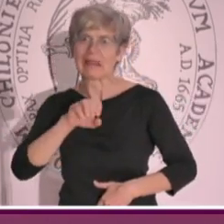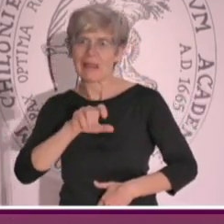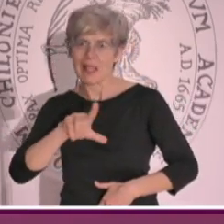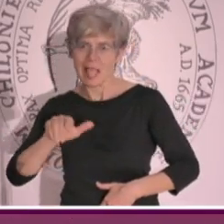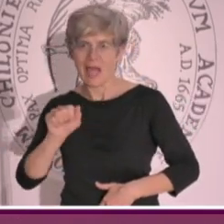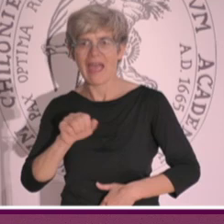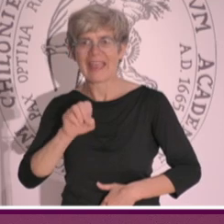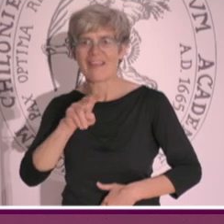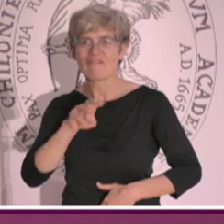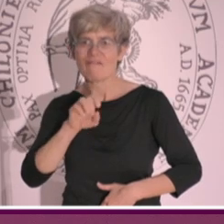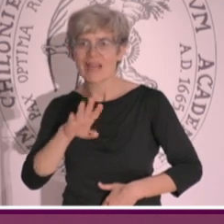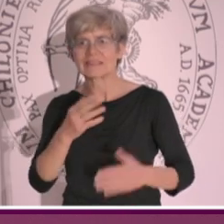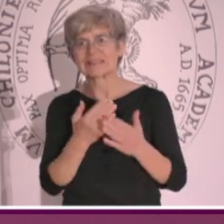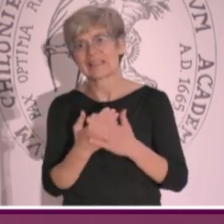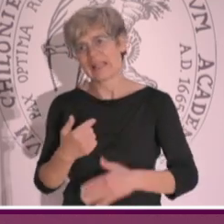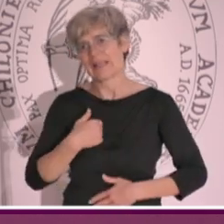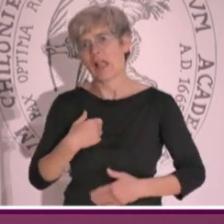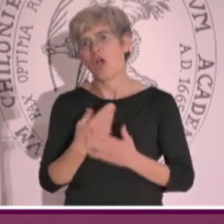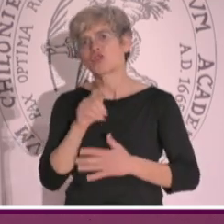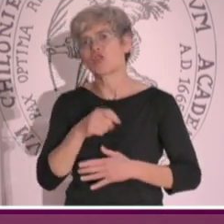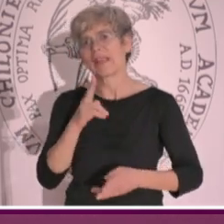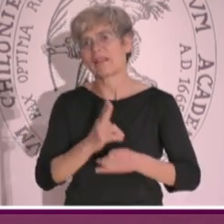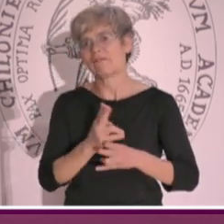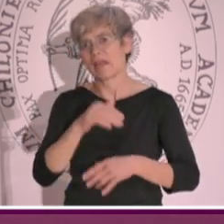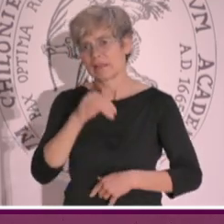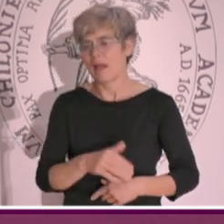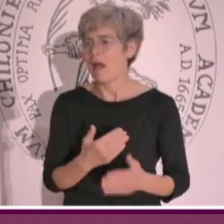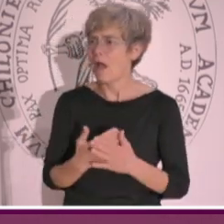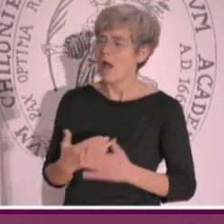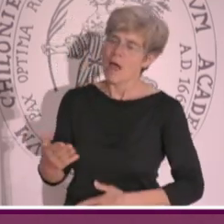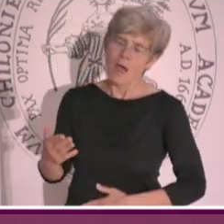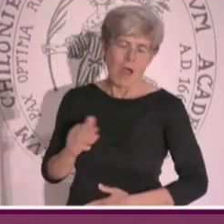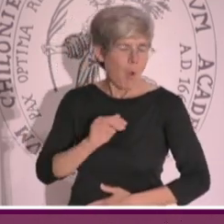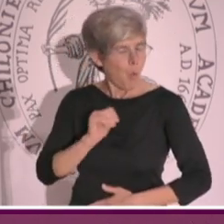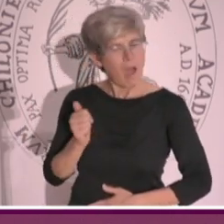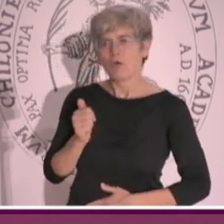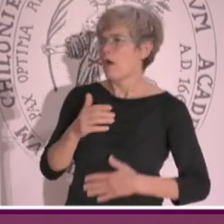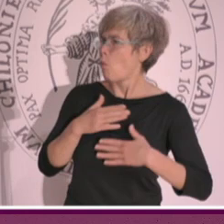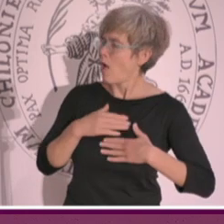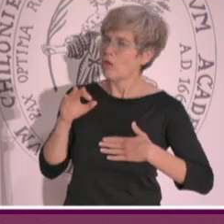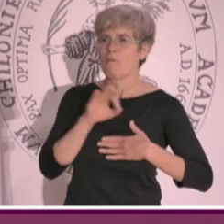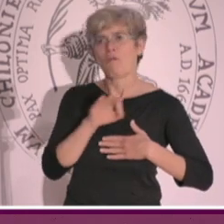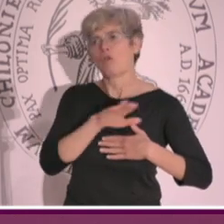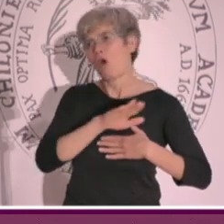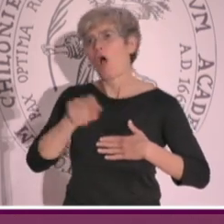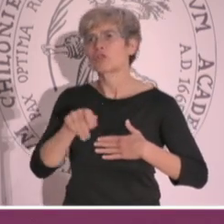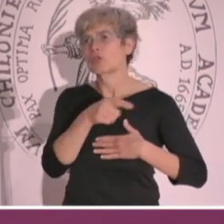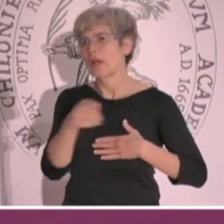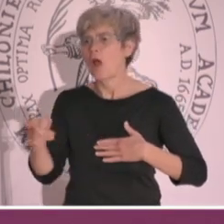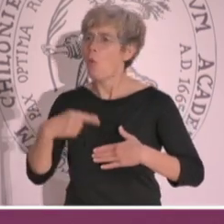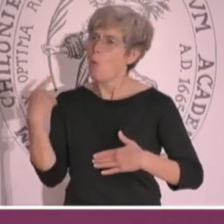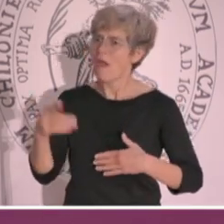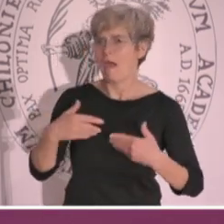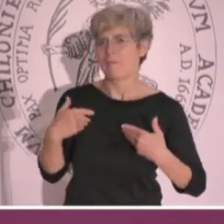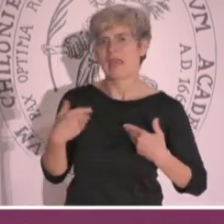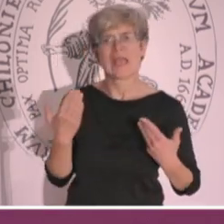warm welcome to all international students. We are happy to have you here. Ich freue mich vor allem auch, Sie vor Ort hier begrüßen zu